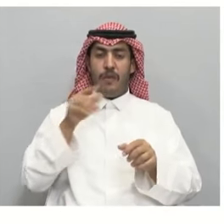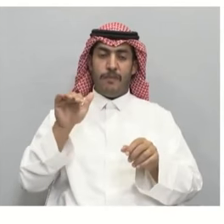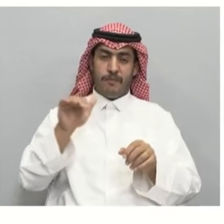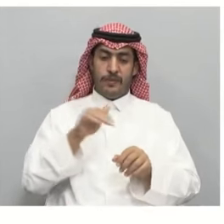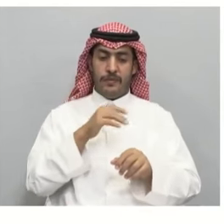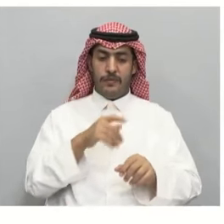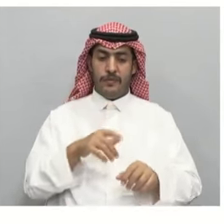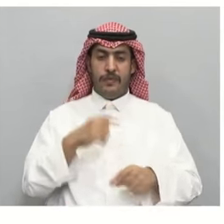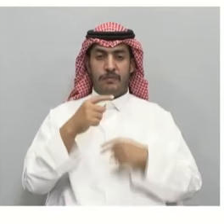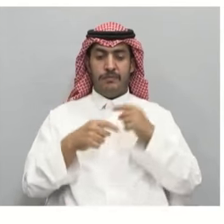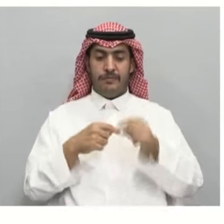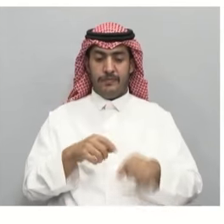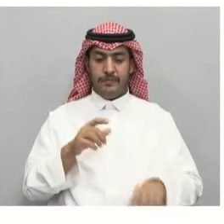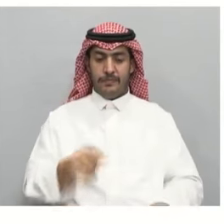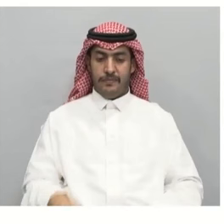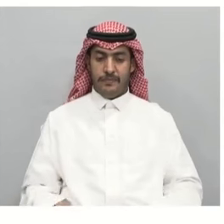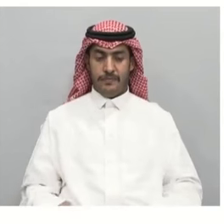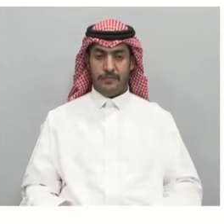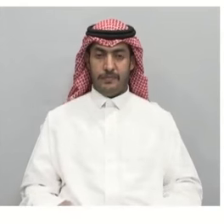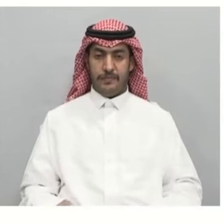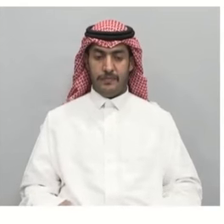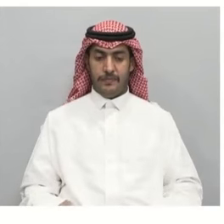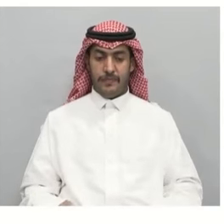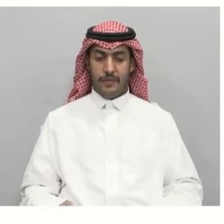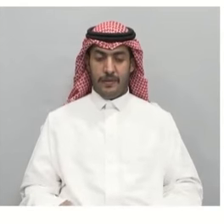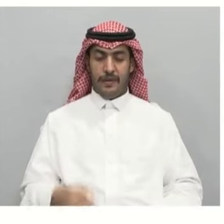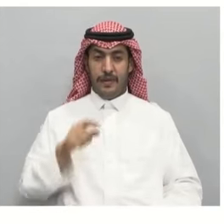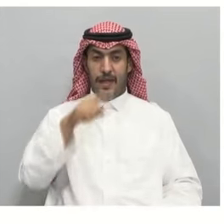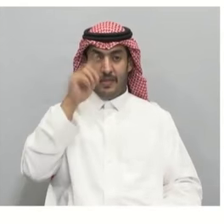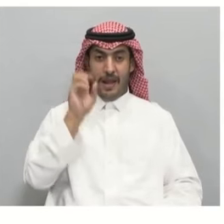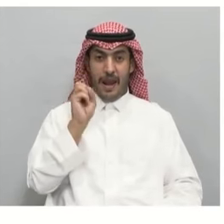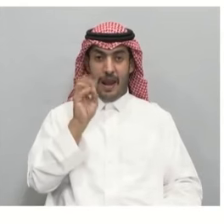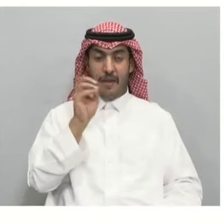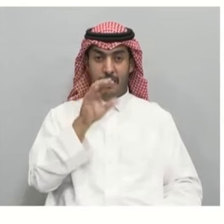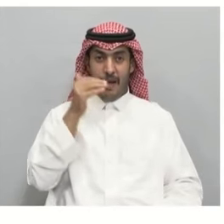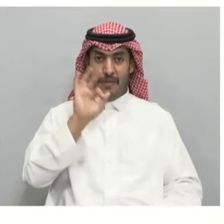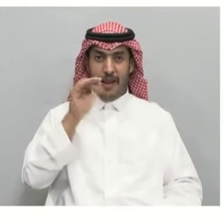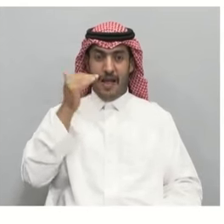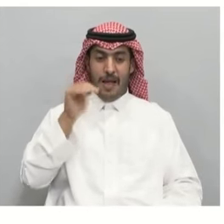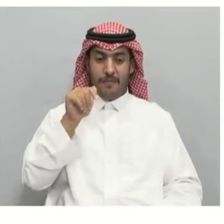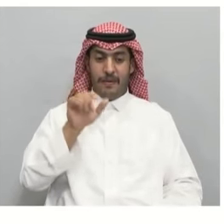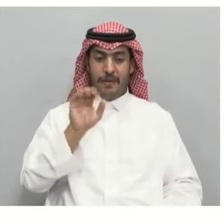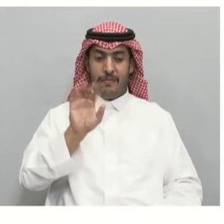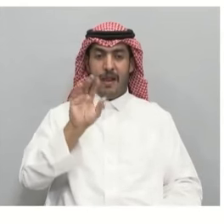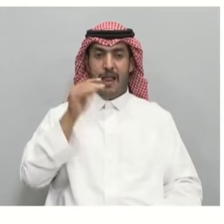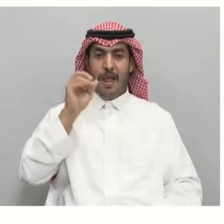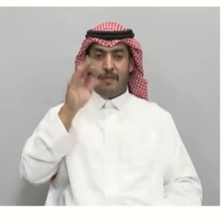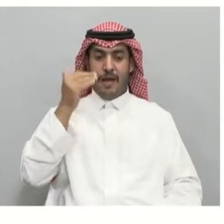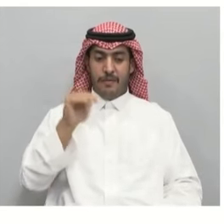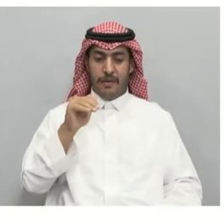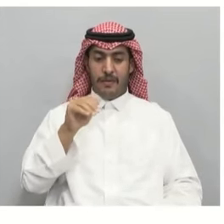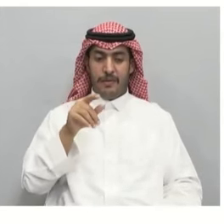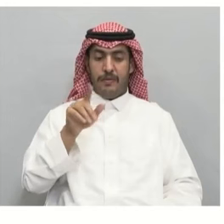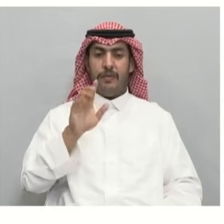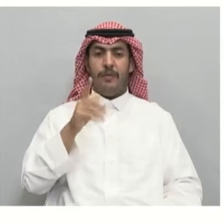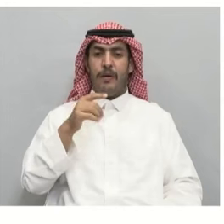وما المشكله في هذا التشكيل المشكله انه اذا تعطل احد هذه المصابيح هذا مثلا تعطل